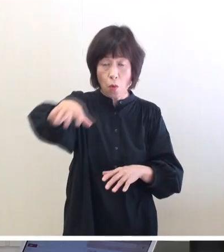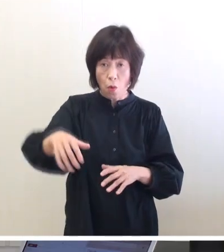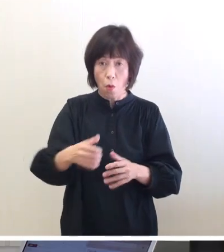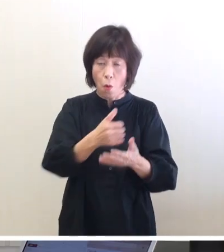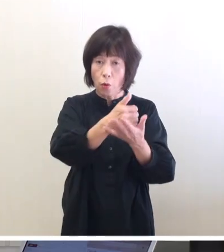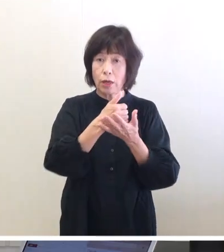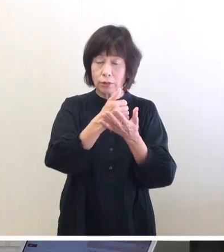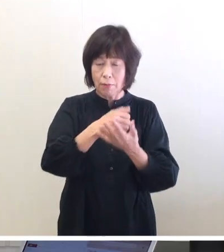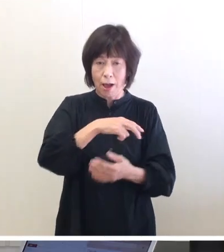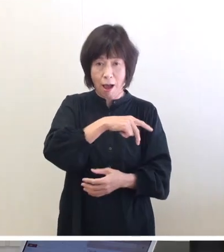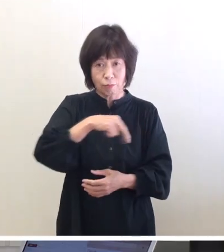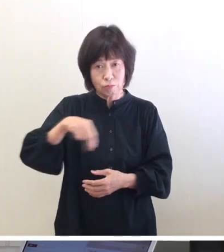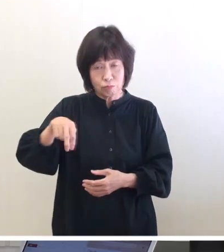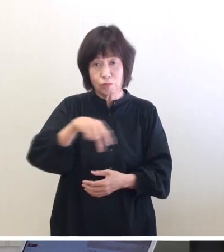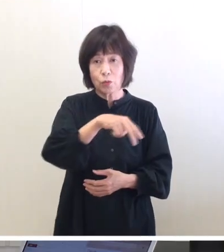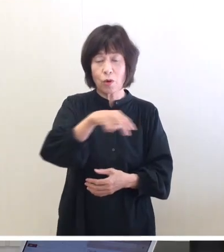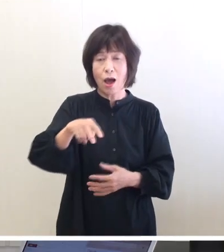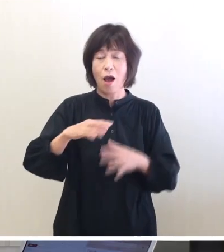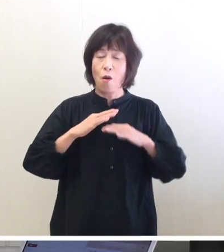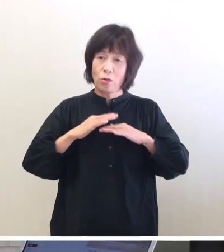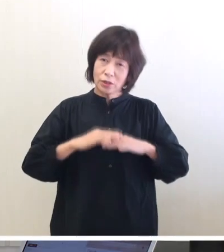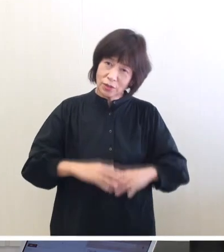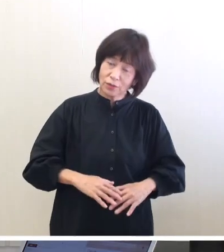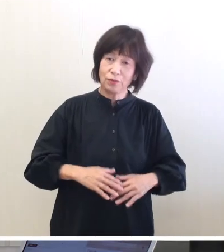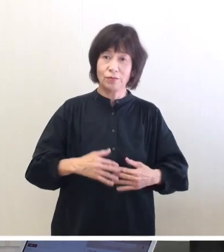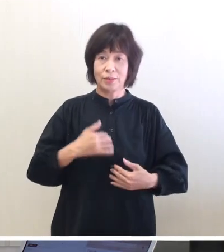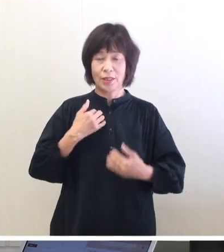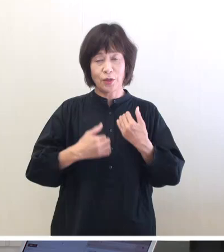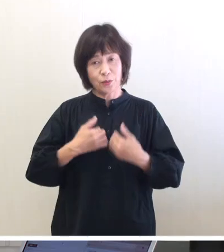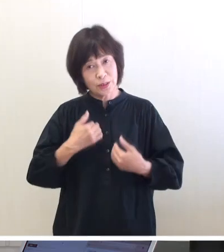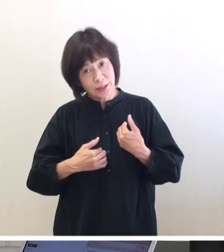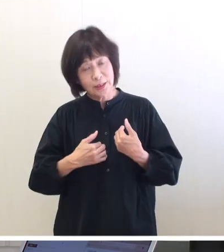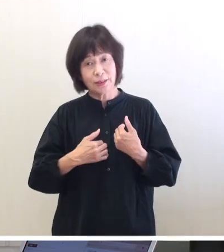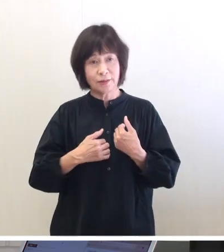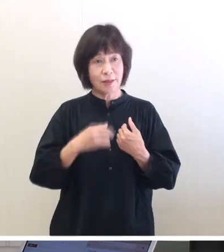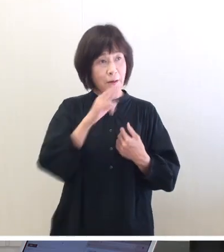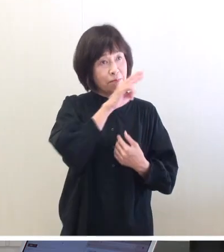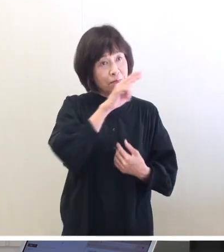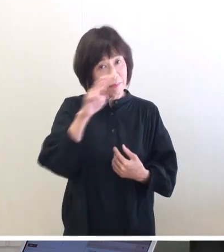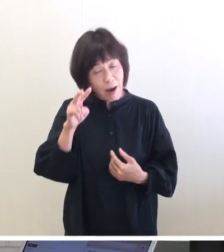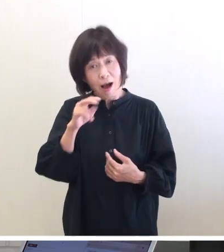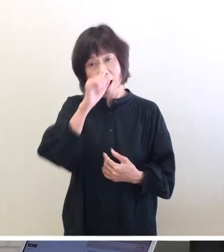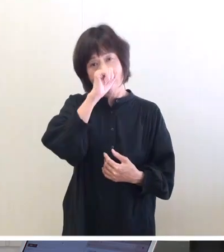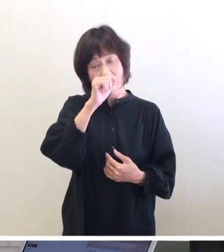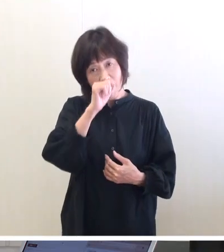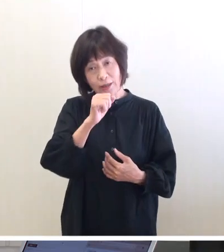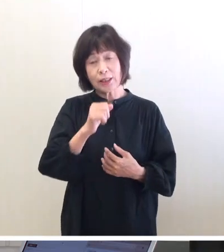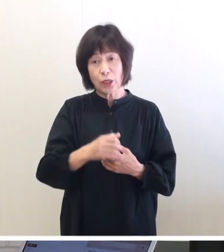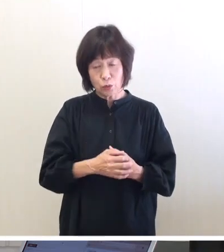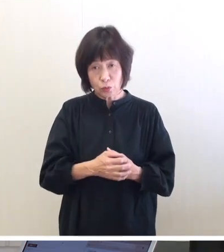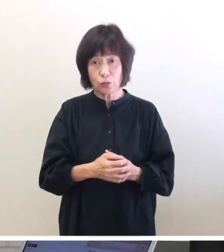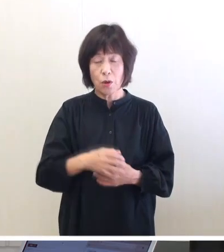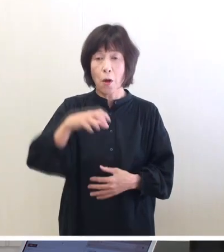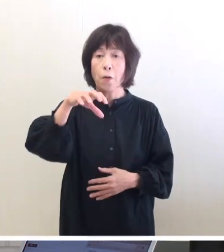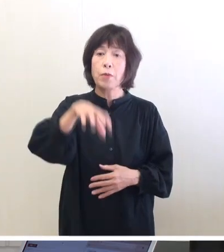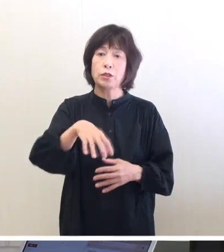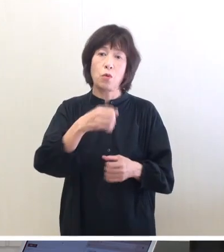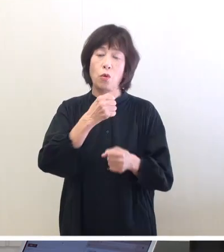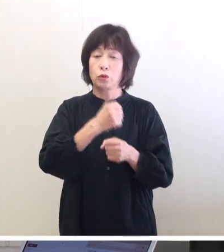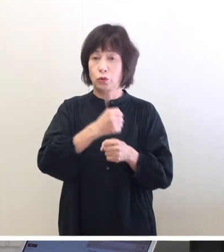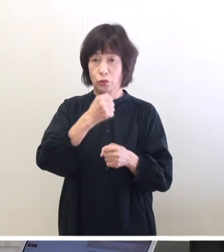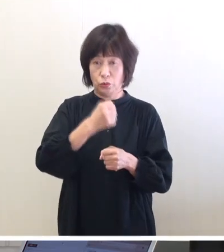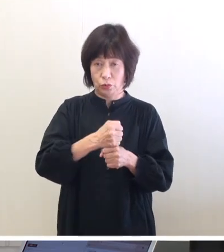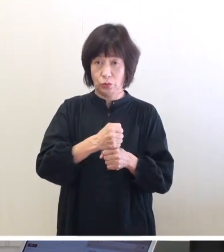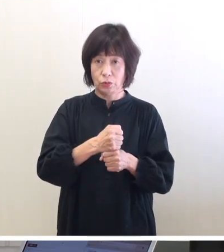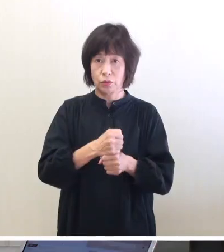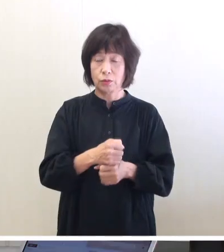して、落ち着きや安らぎを感じていただけるような空間になるように、温かみ